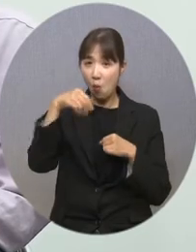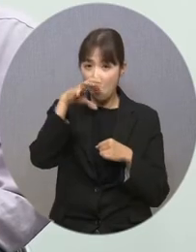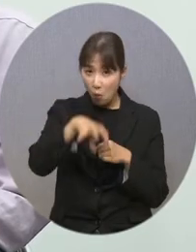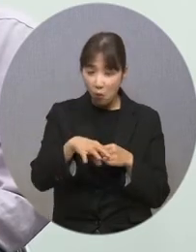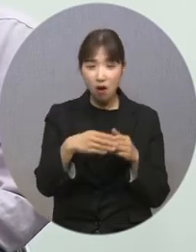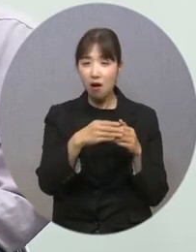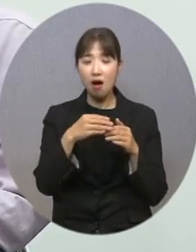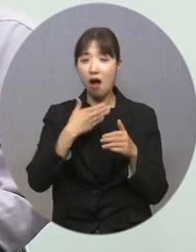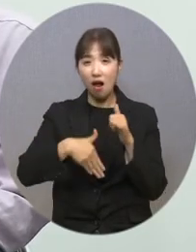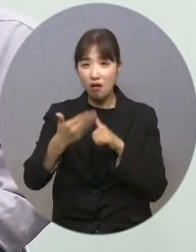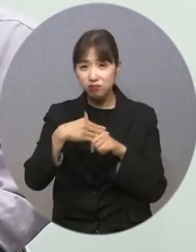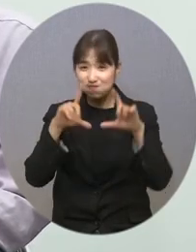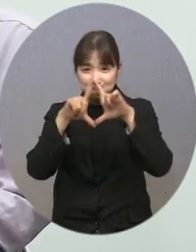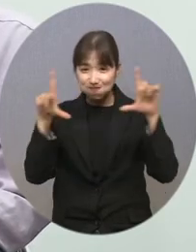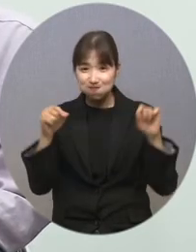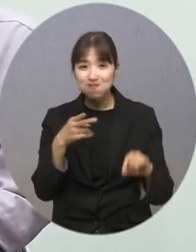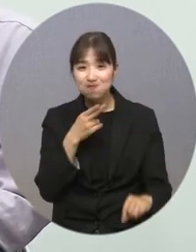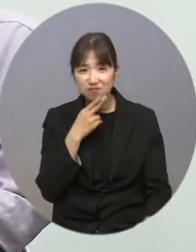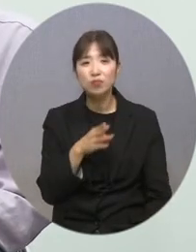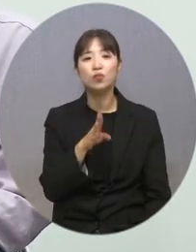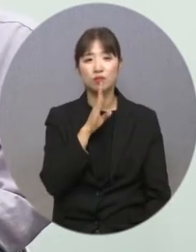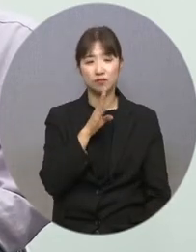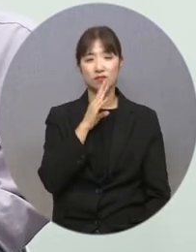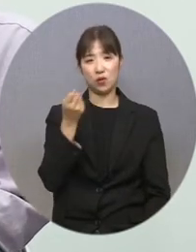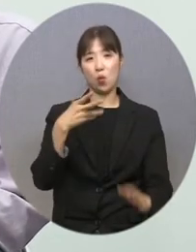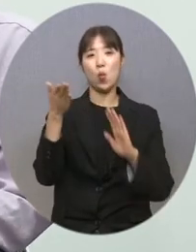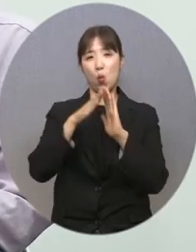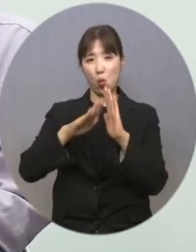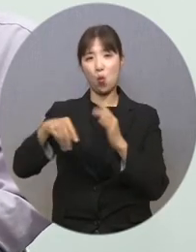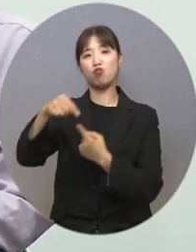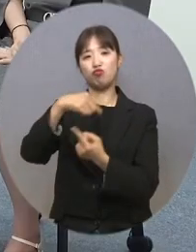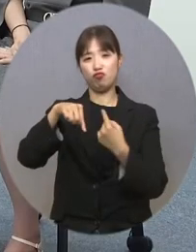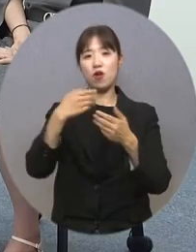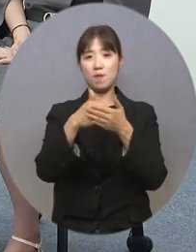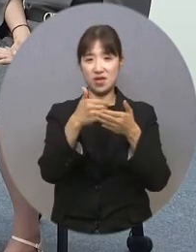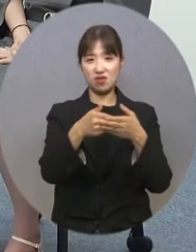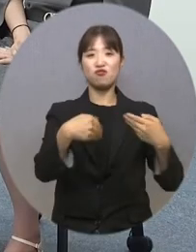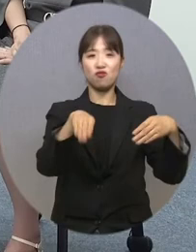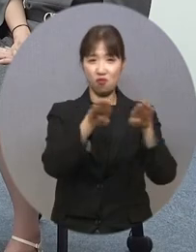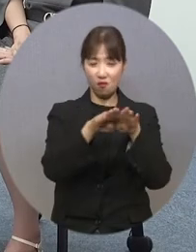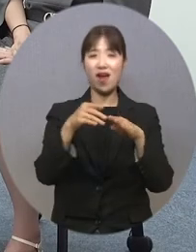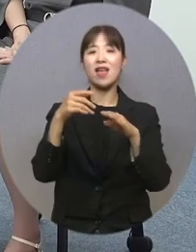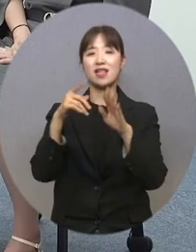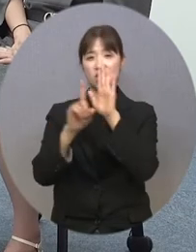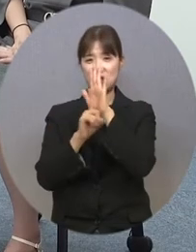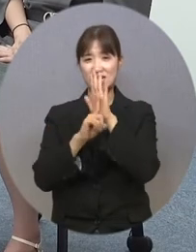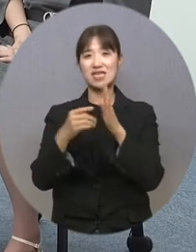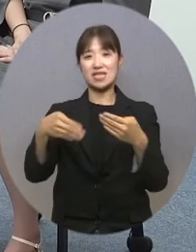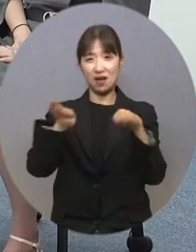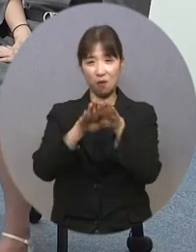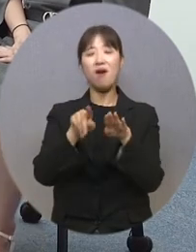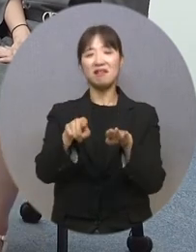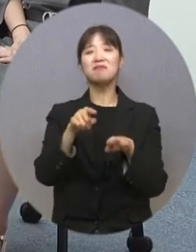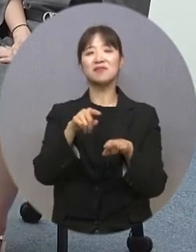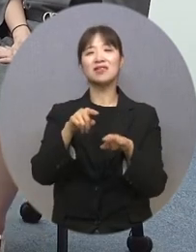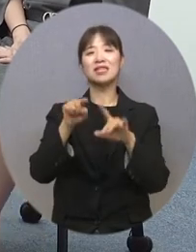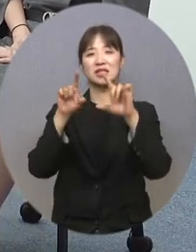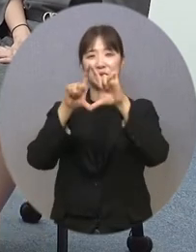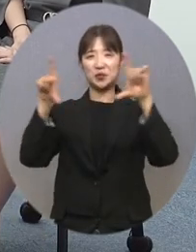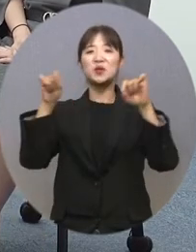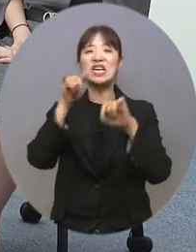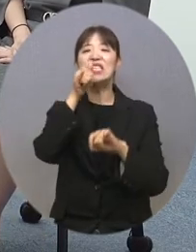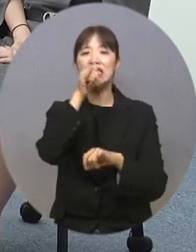그떄는 좀 5 궁 궁 에서 운영하는 미술관이나 선시 의 감 들은 차일 되어 있는데